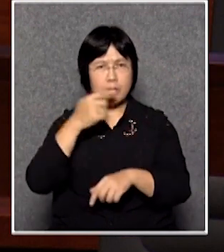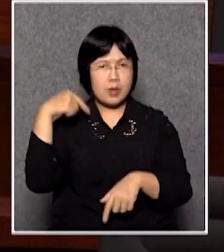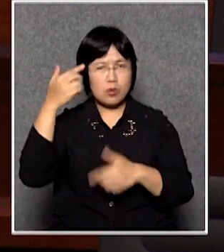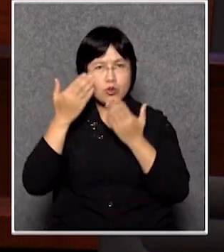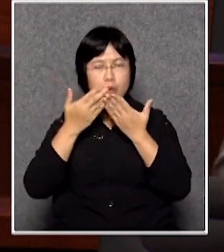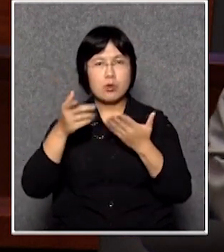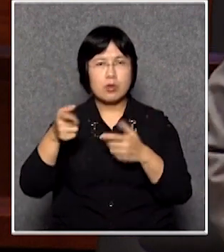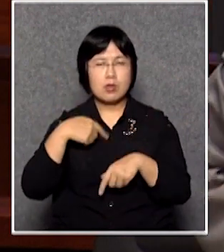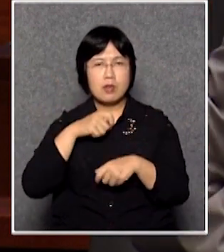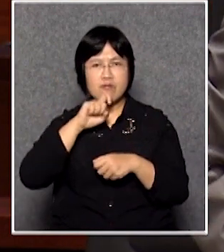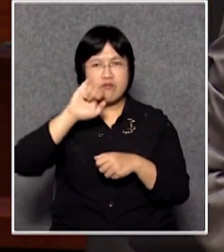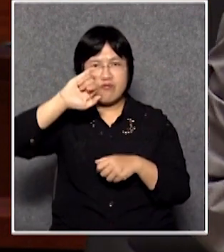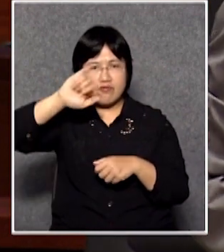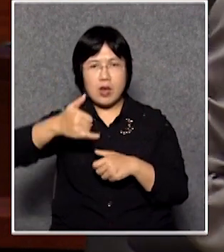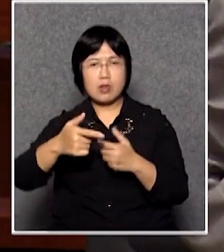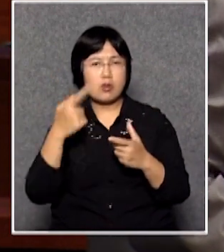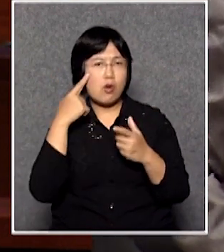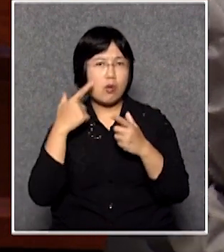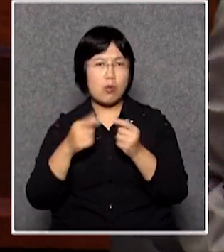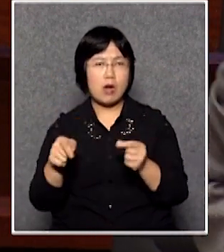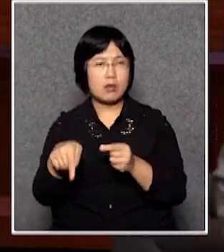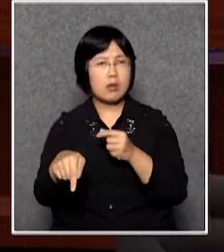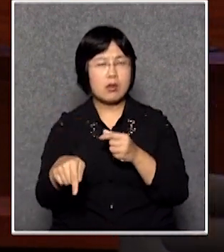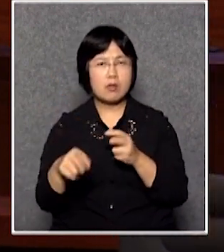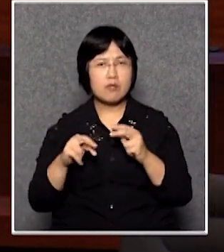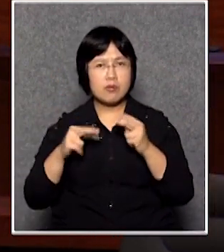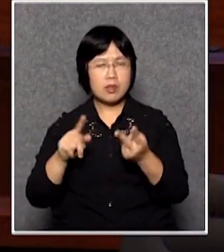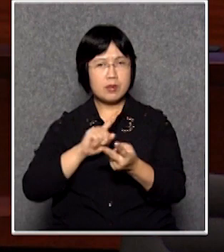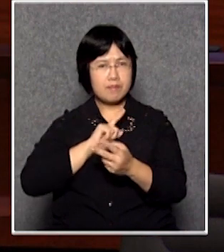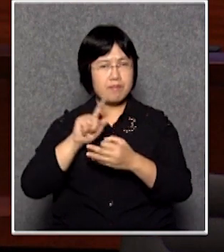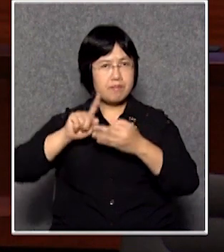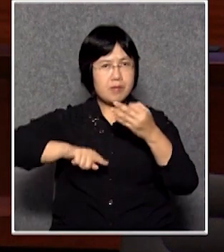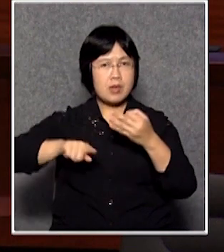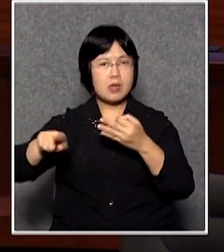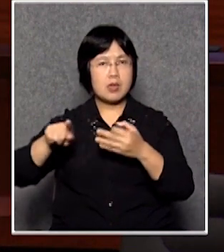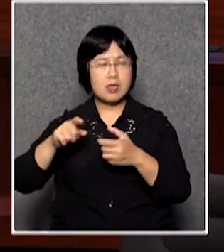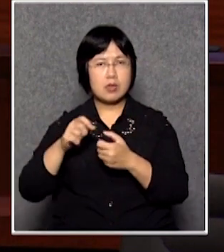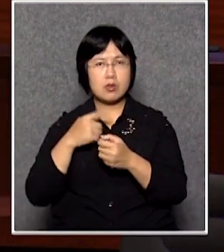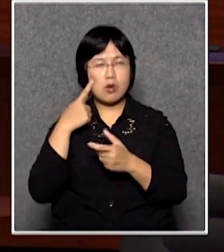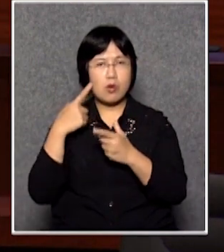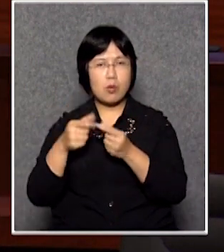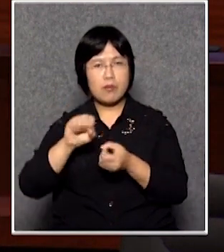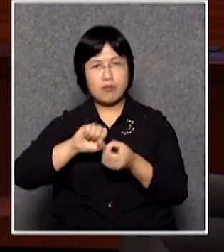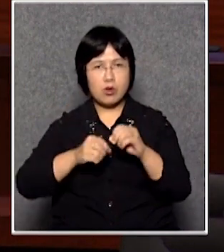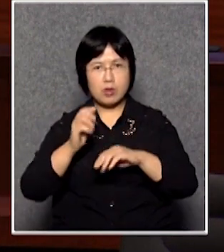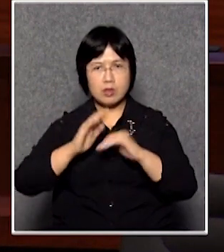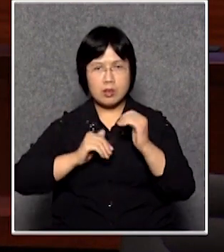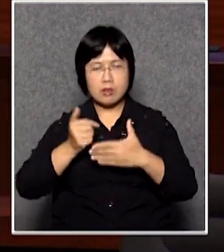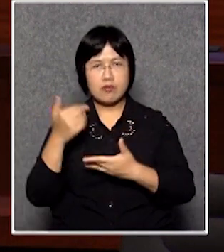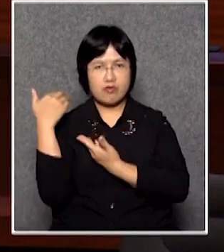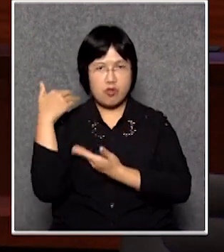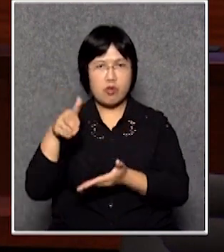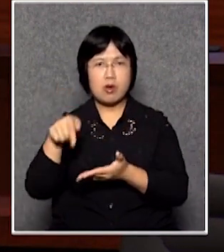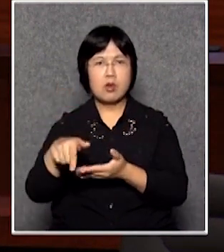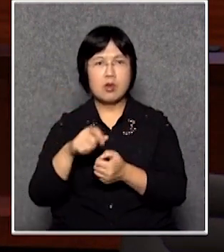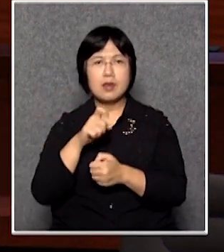麻省理工學院回來，在台灣發展它的品牌，台灣的科技產品它